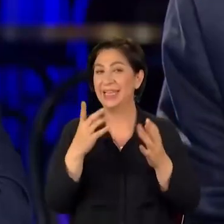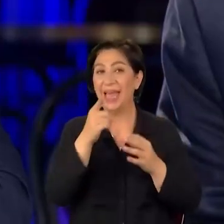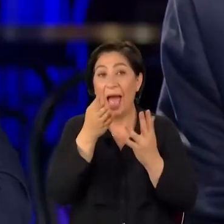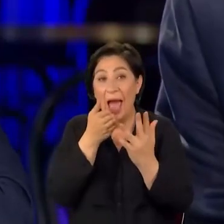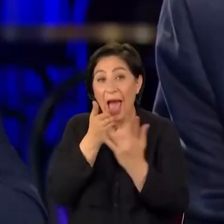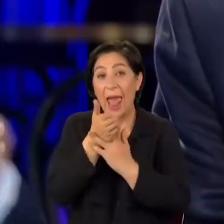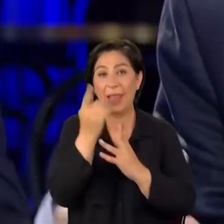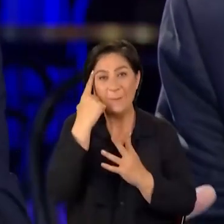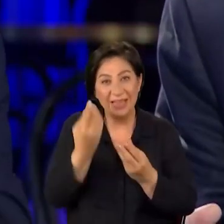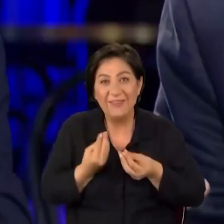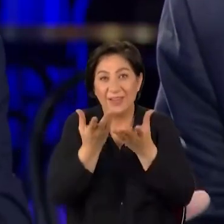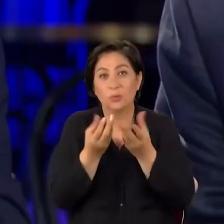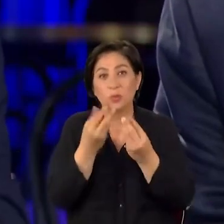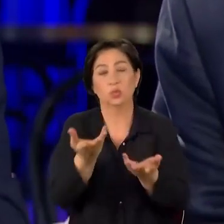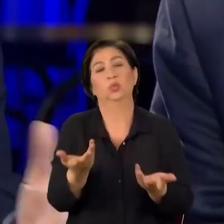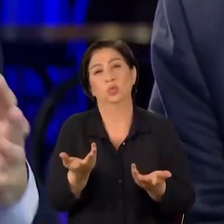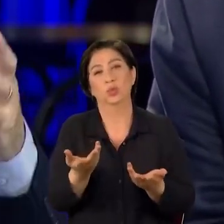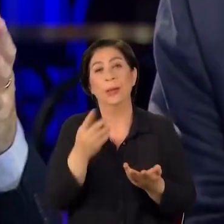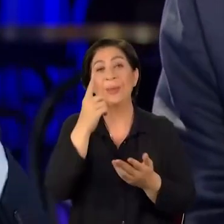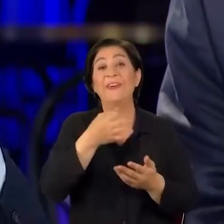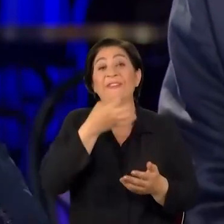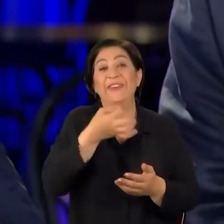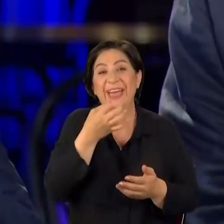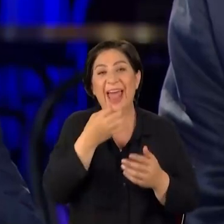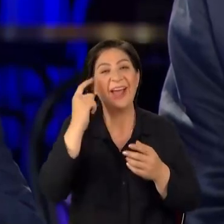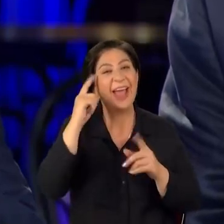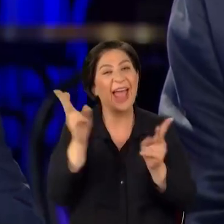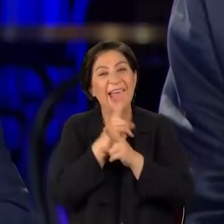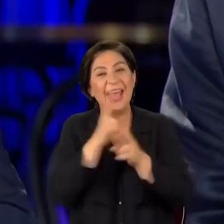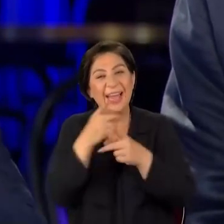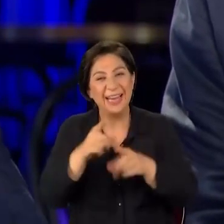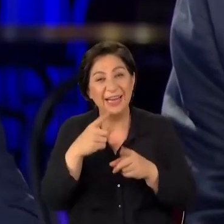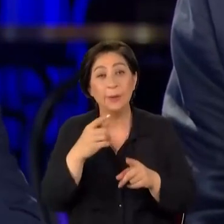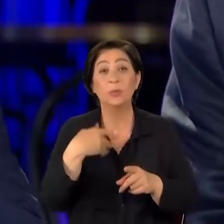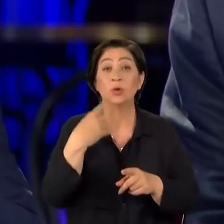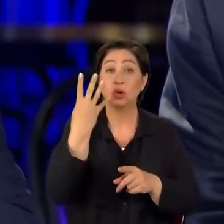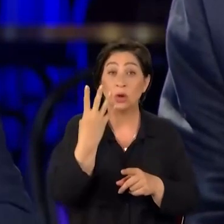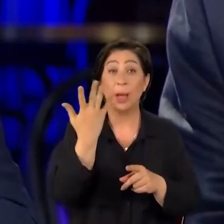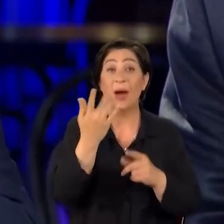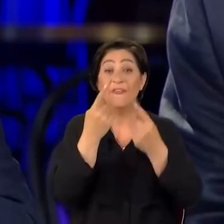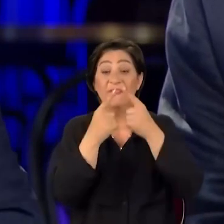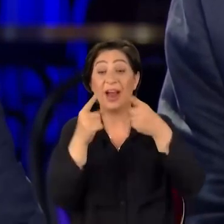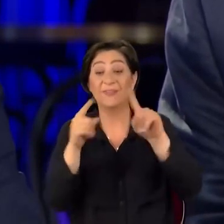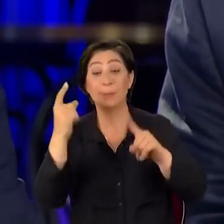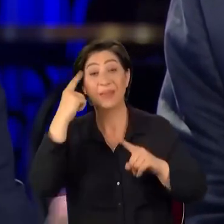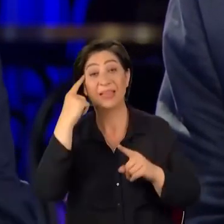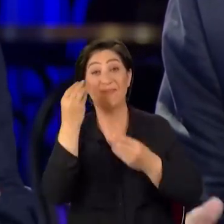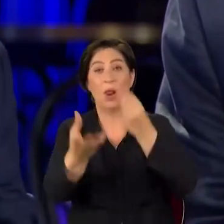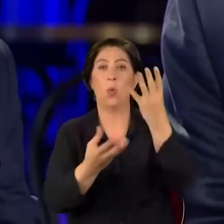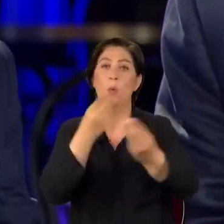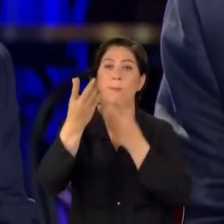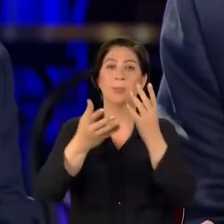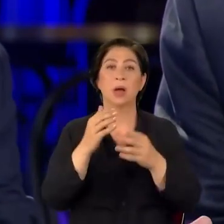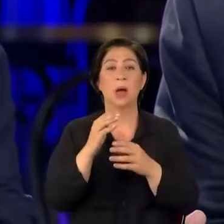bir bilgi fışkırtıyorsunuz. Zaten tabii. Ya bir fıkra, bir bilmem ne, bir bilgi. Dört çekiyorum ama her birinde farklı konularda bilgi veriyorum. Evet, evet.